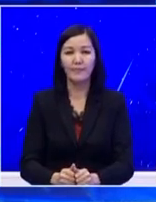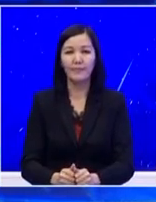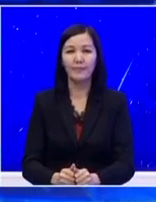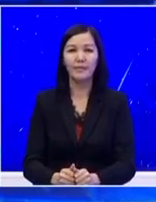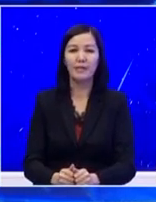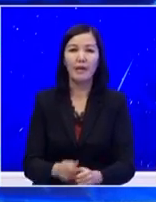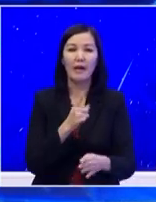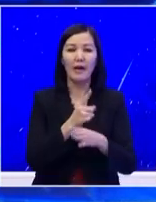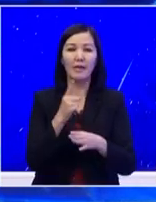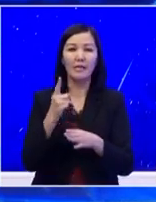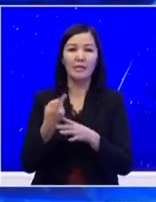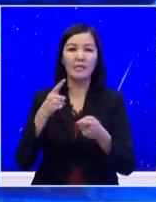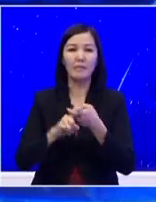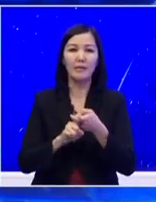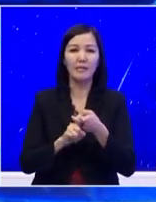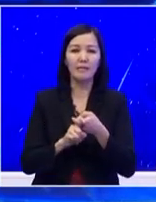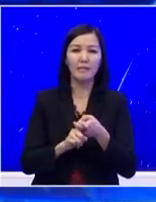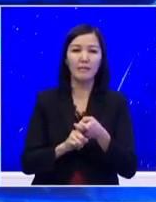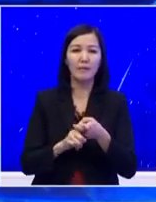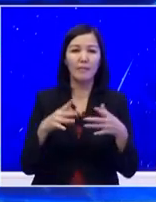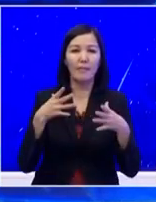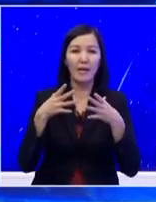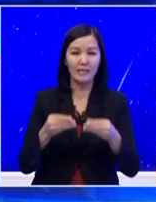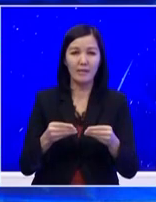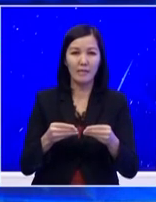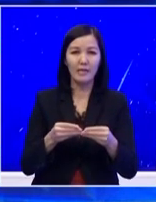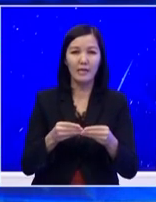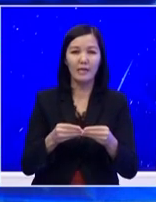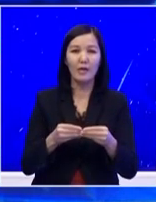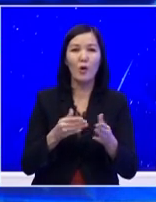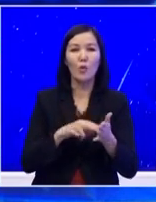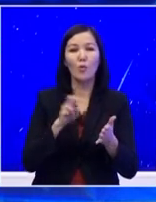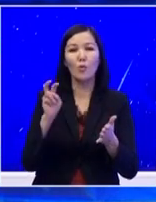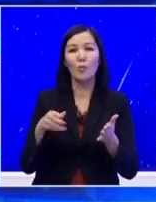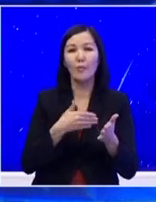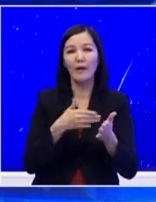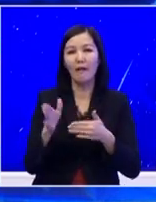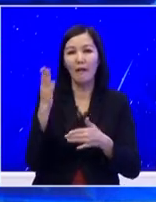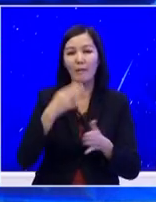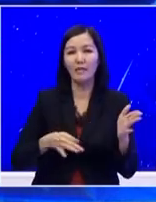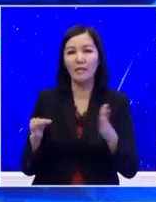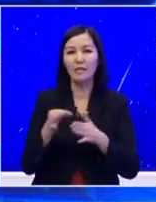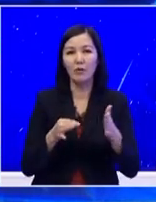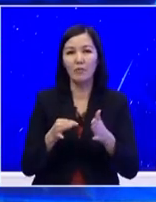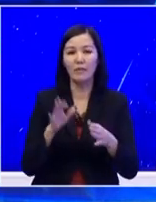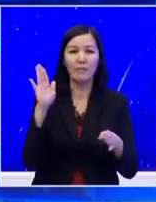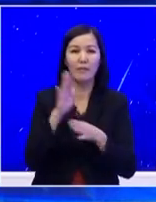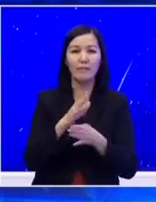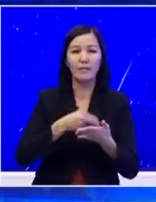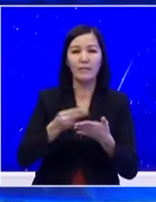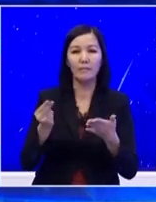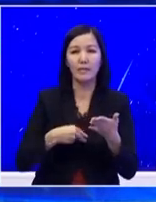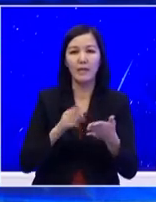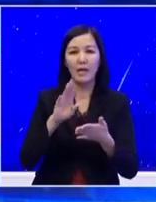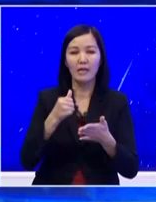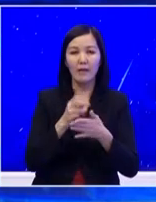помочь. Ряд ограничений в связи с послаблением карантинного режима сняли в Алматинской области. Соответствующее постановление подписал